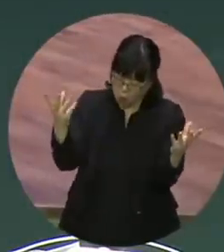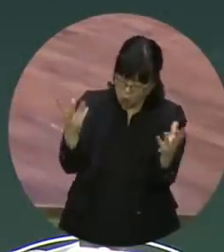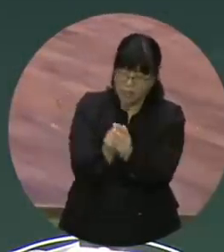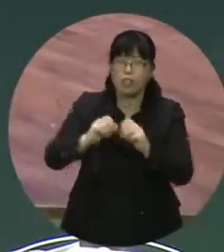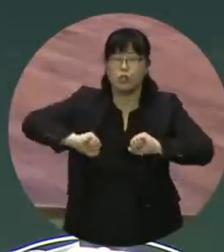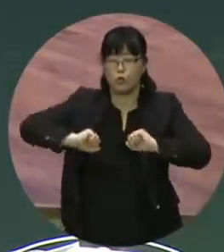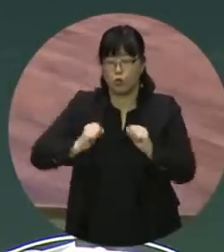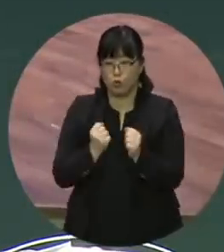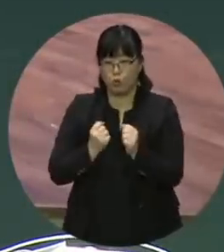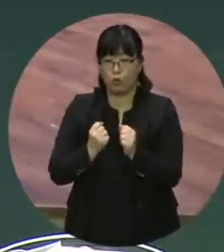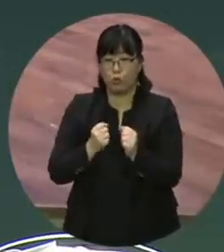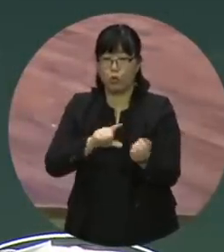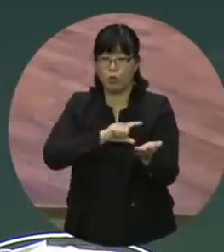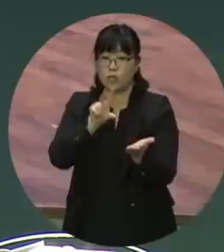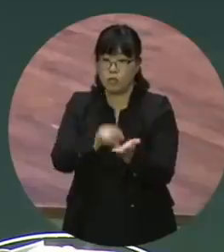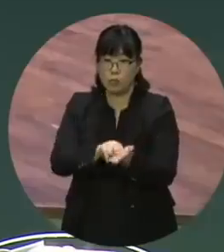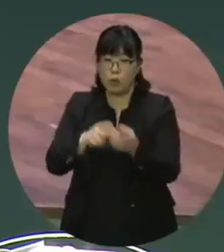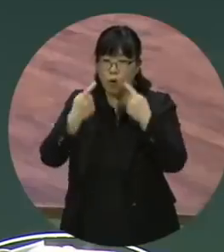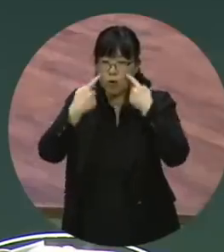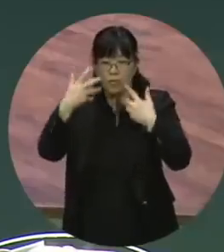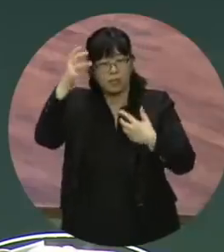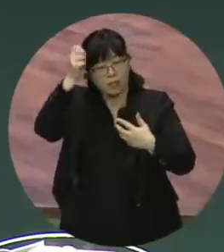예수님이 누구시냐?